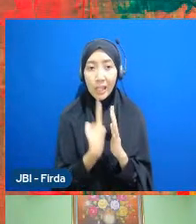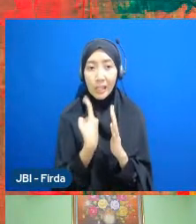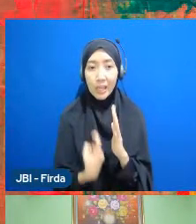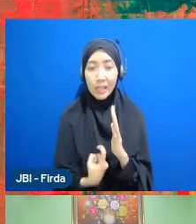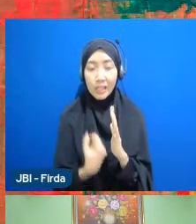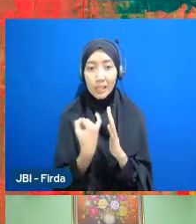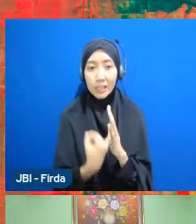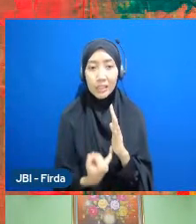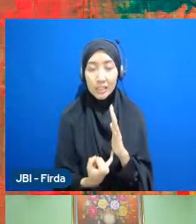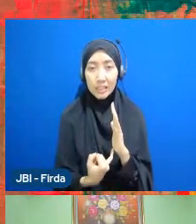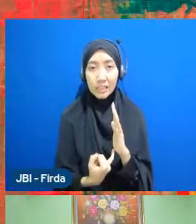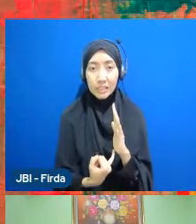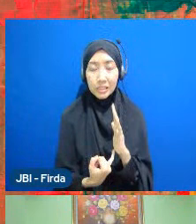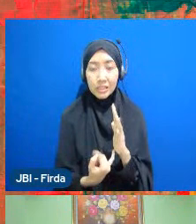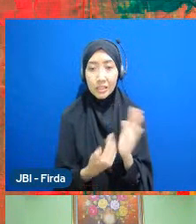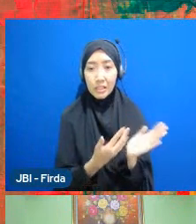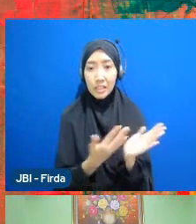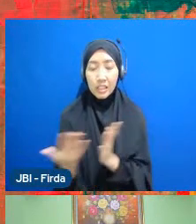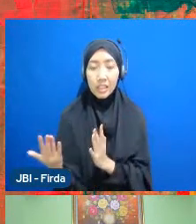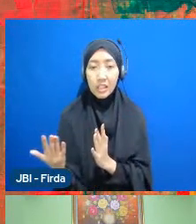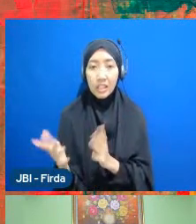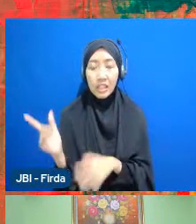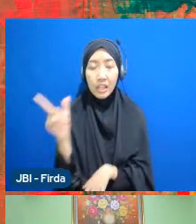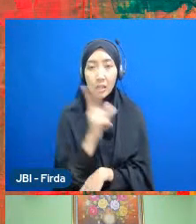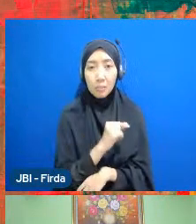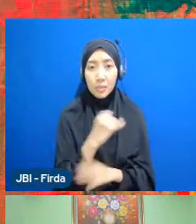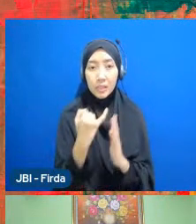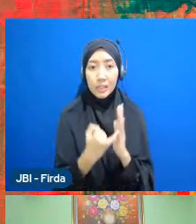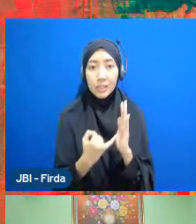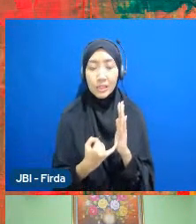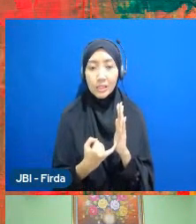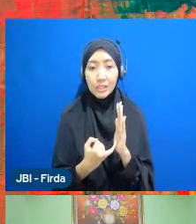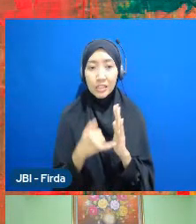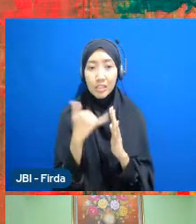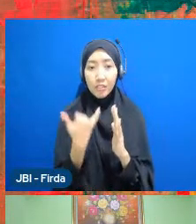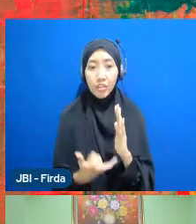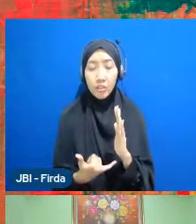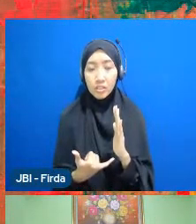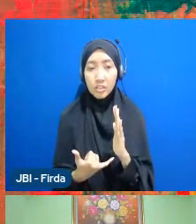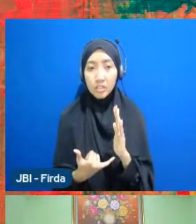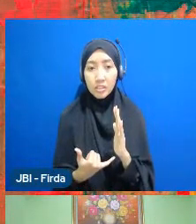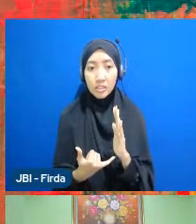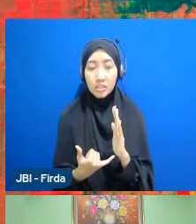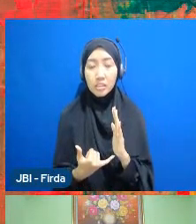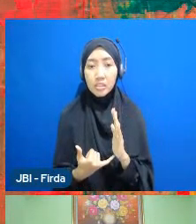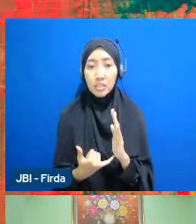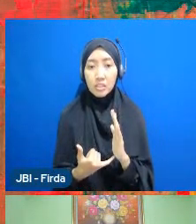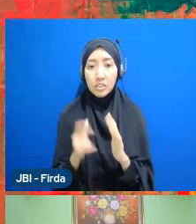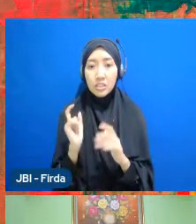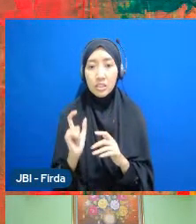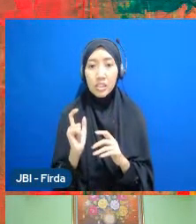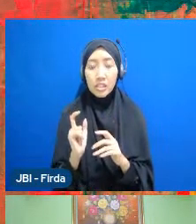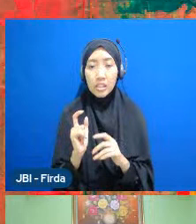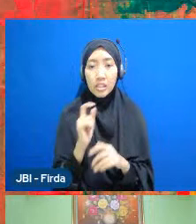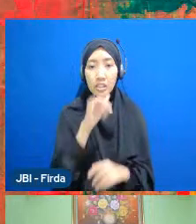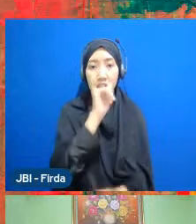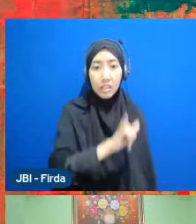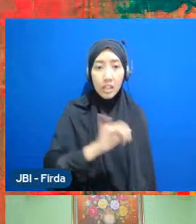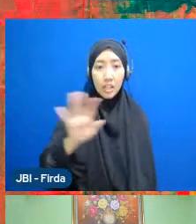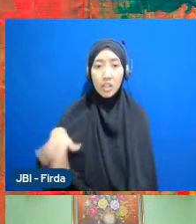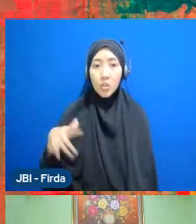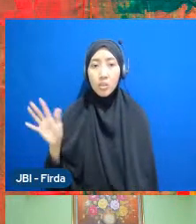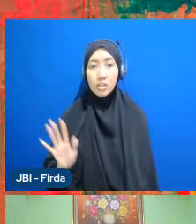isi. Silakan sahabat lengkapi isi evaluasi penyelenggaraannya dengan cara mengklik ya atau